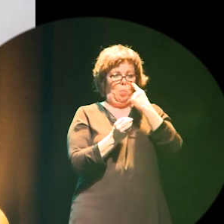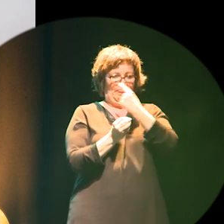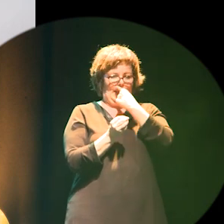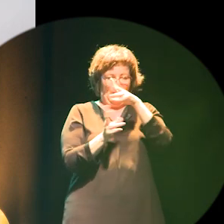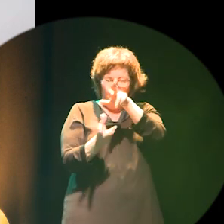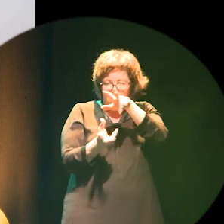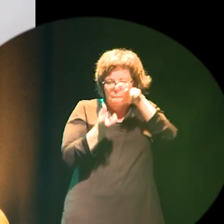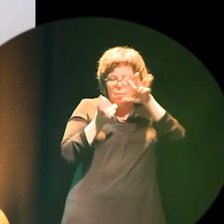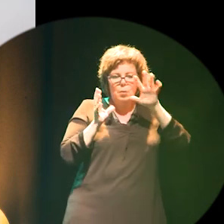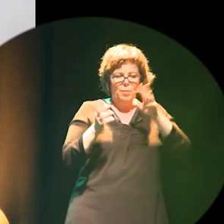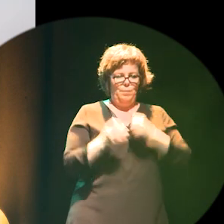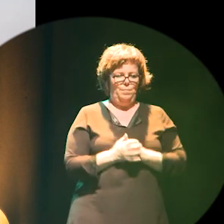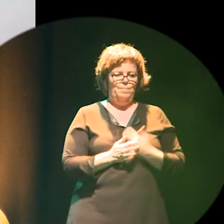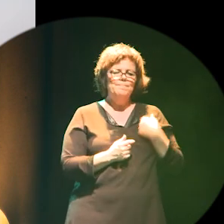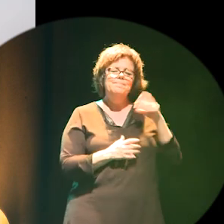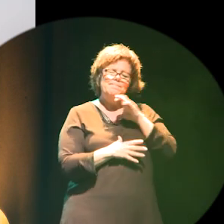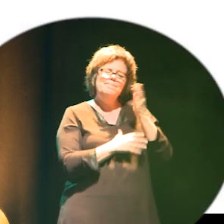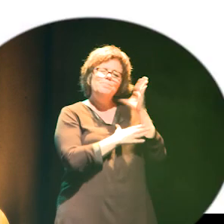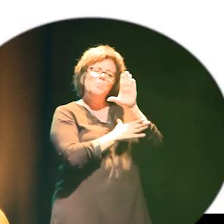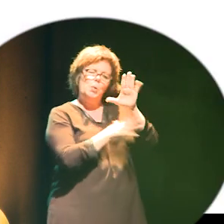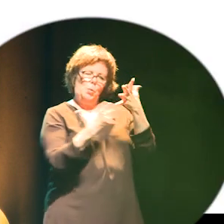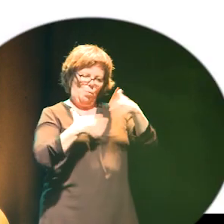je vais essayer de vous illustrer ça.